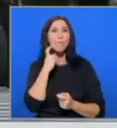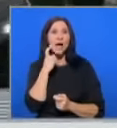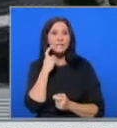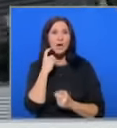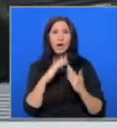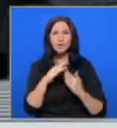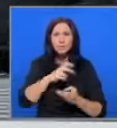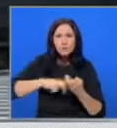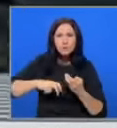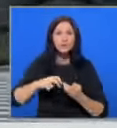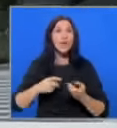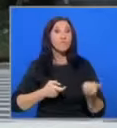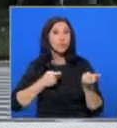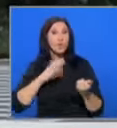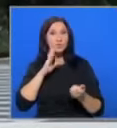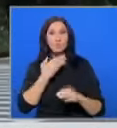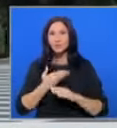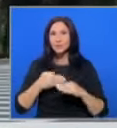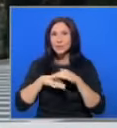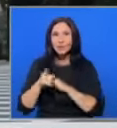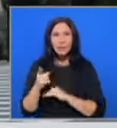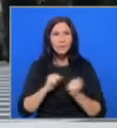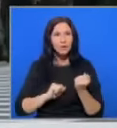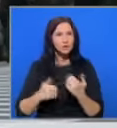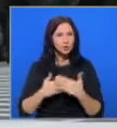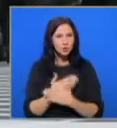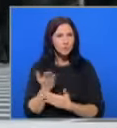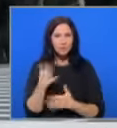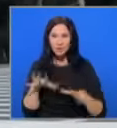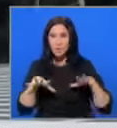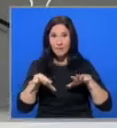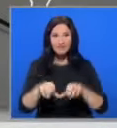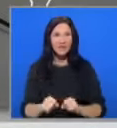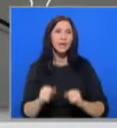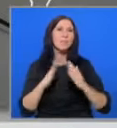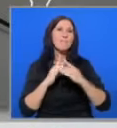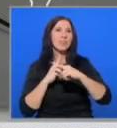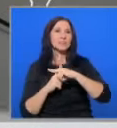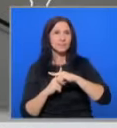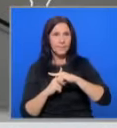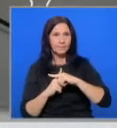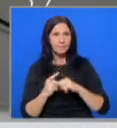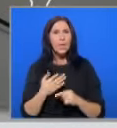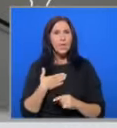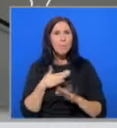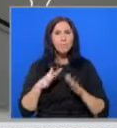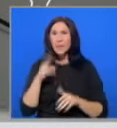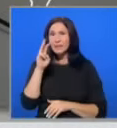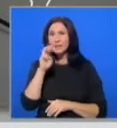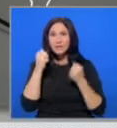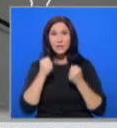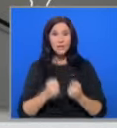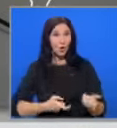но въоръжени мъже продължават да се укриват там. Късно с нощи беше превзет и манастира. Има поне 30